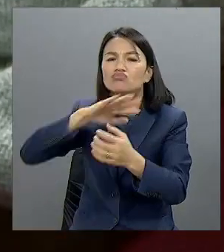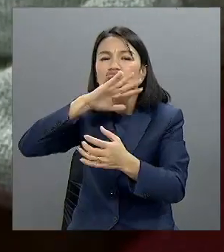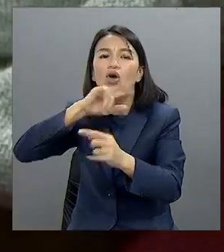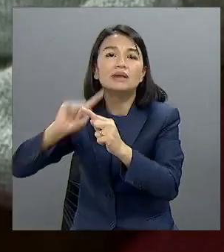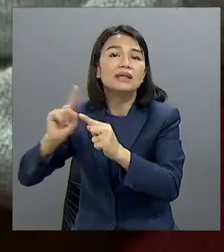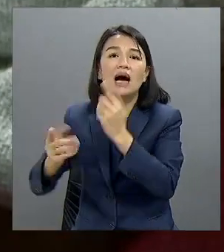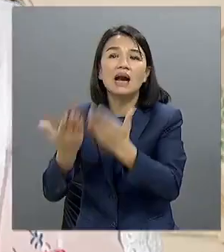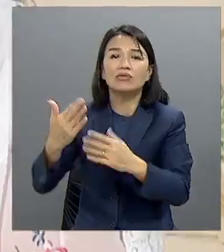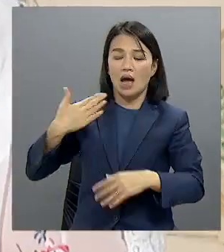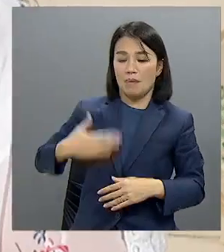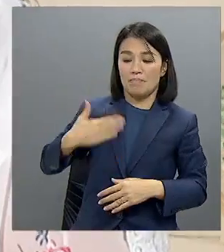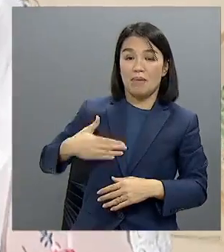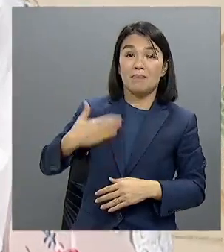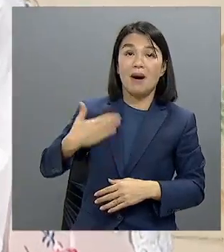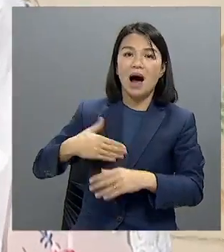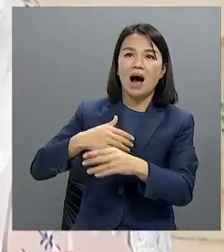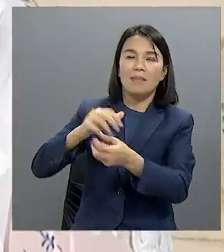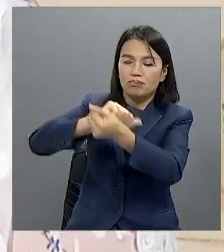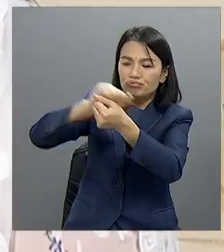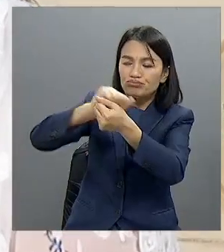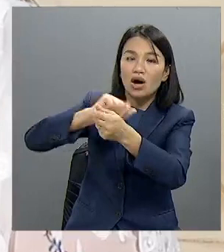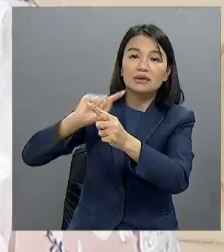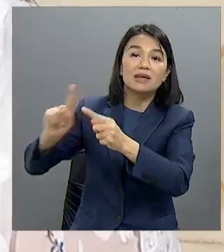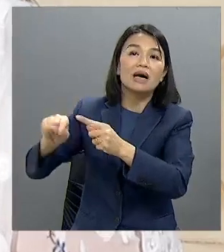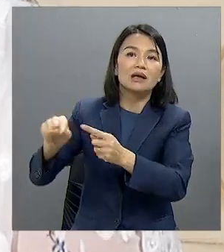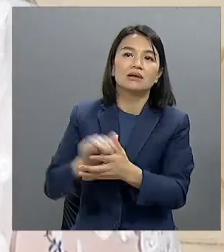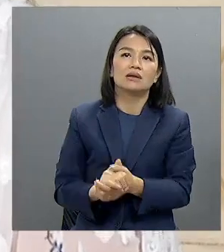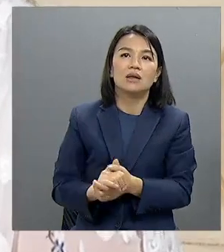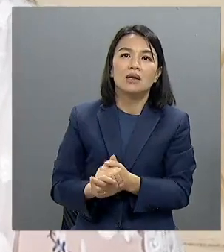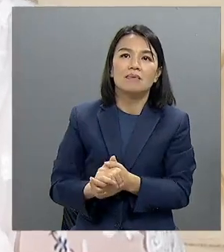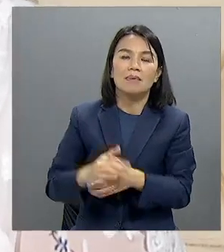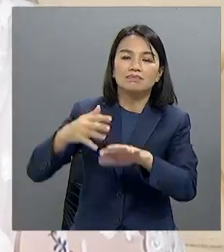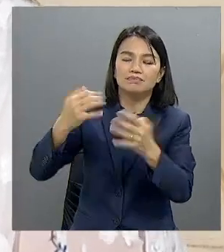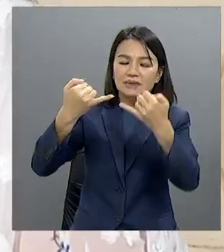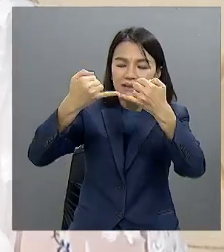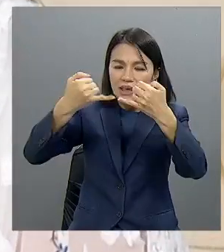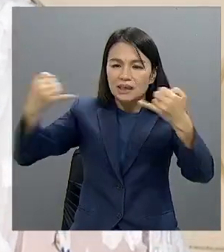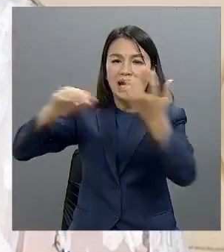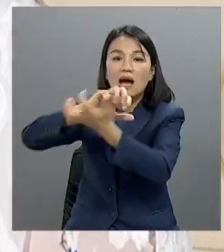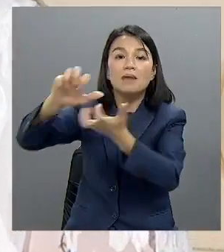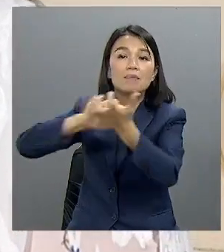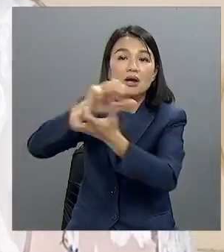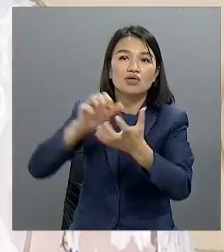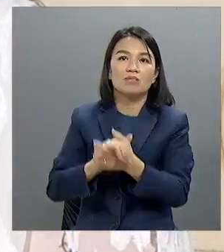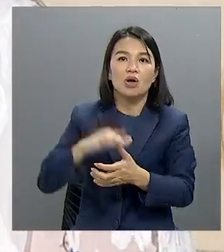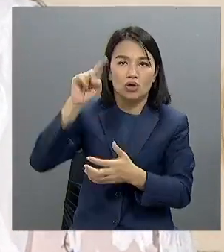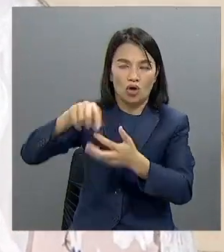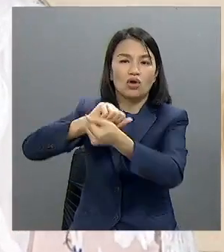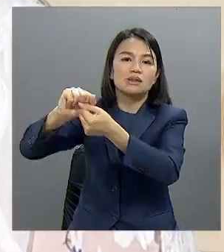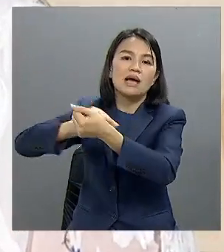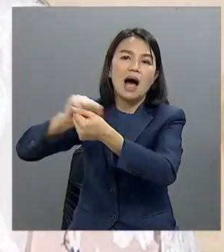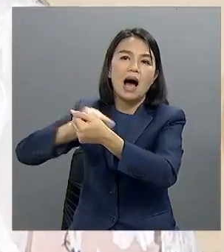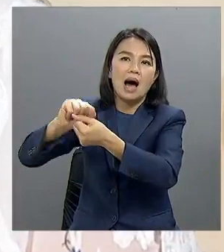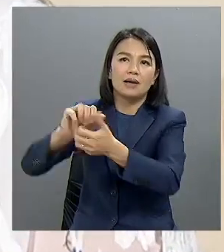าที่กึ่งธรรมชาติมันก็จะมีพวกเส้นใยพวกอะไรที่มันปนมาเพราะฉะนั้นเนี่ยเราก็จะทำความสะอาดก่อนในเบื้องต้นก่